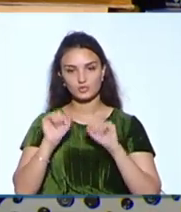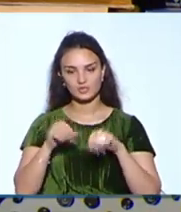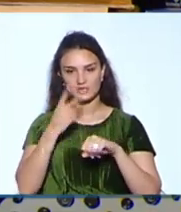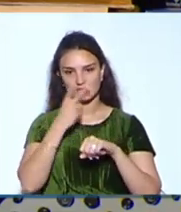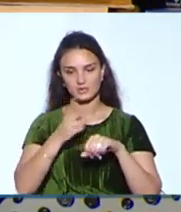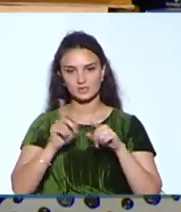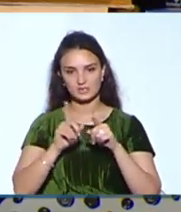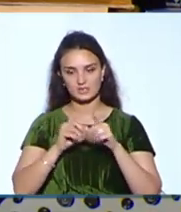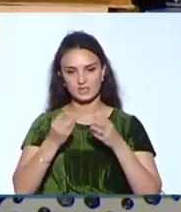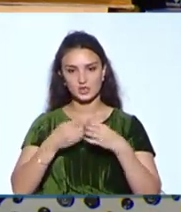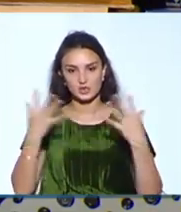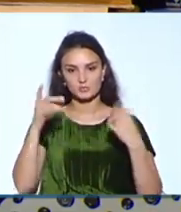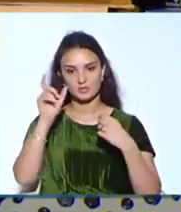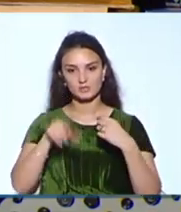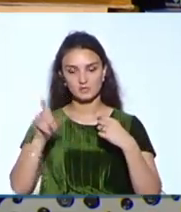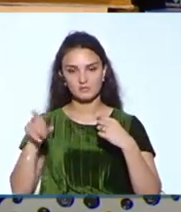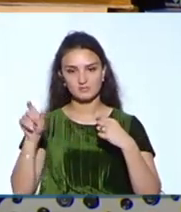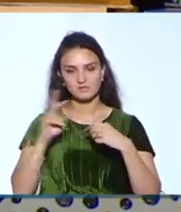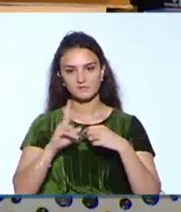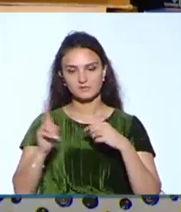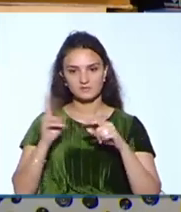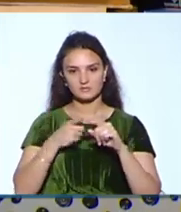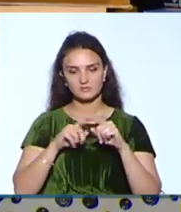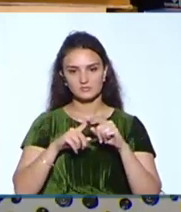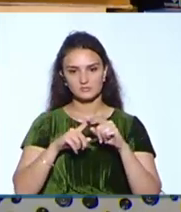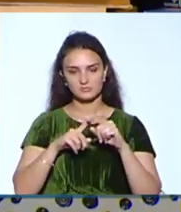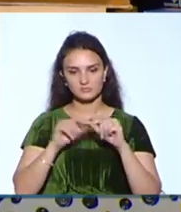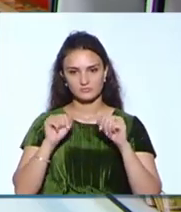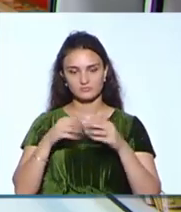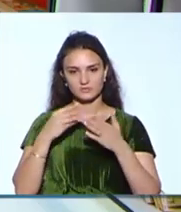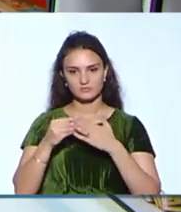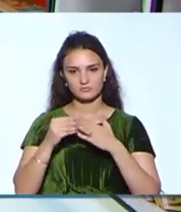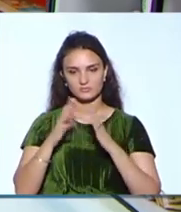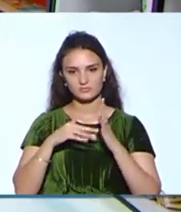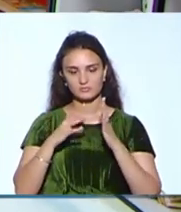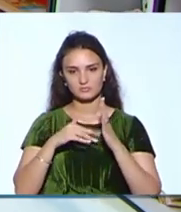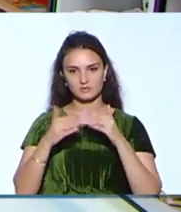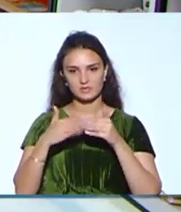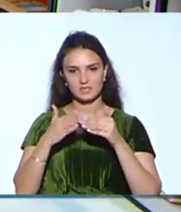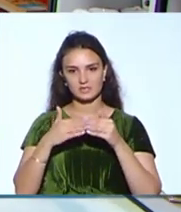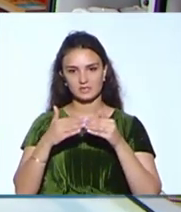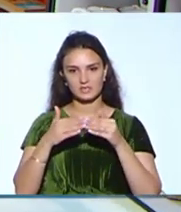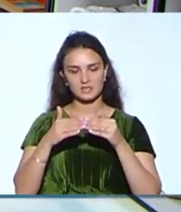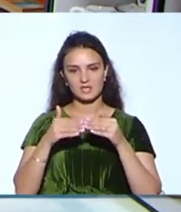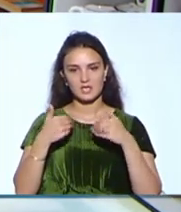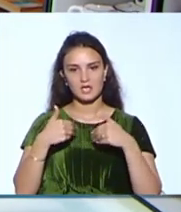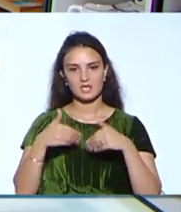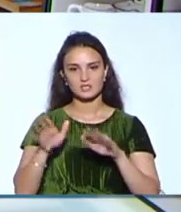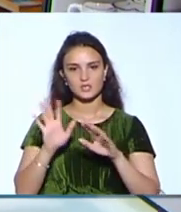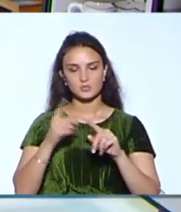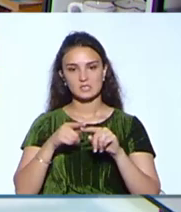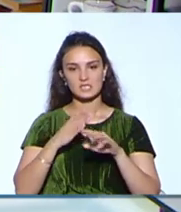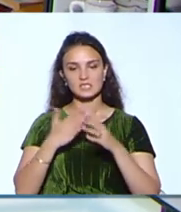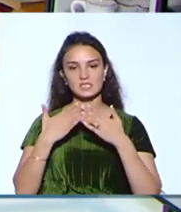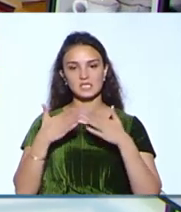ნახო ესეთი გასხიოსნებული ადამიანები, რომლებსაც სულაც არ შეიძლება თავისი სოფლის კარი არ დაუტოვებიათ. ეს არის